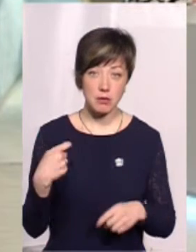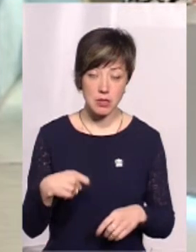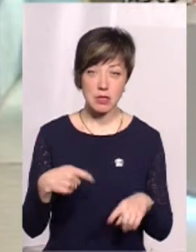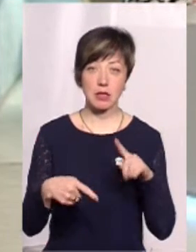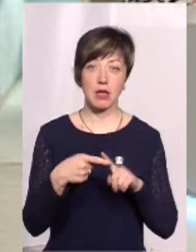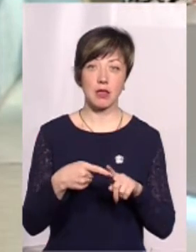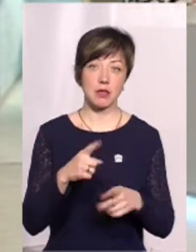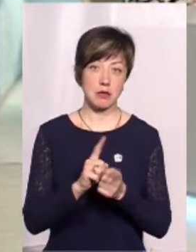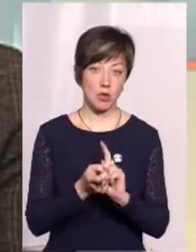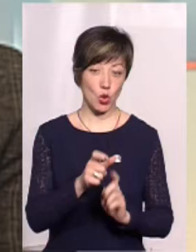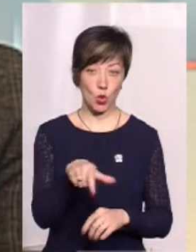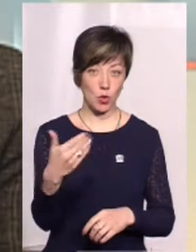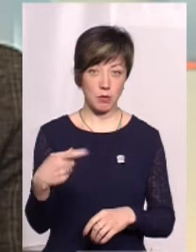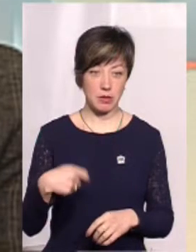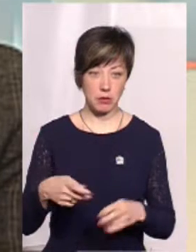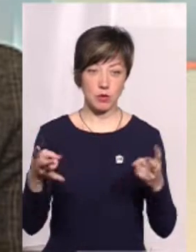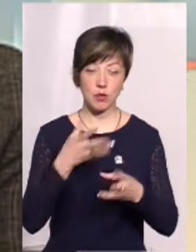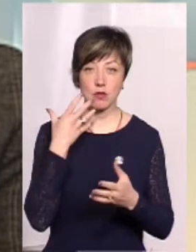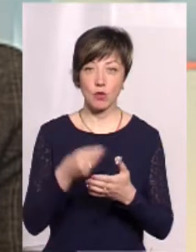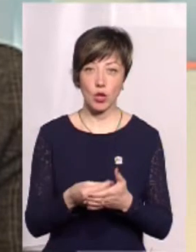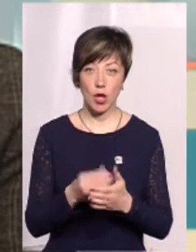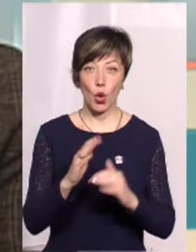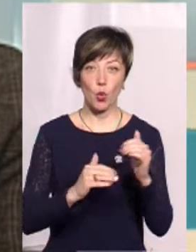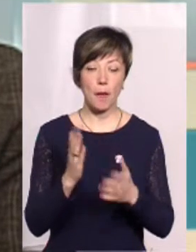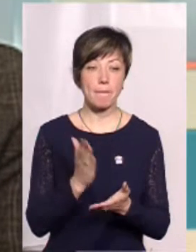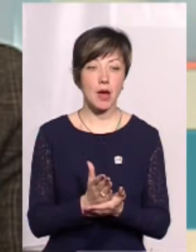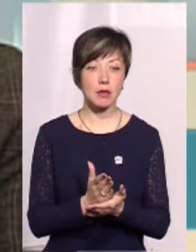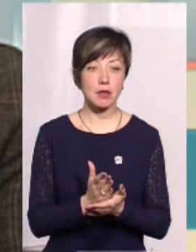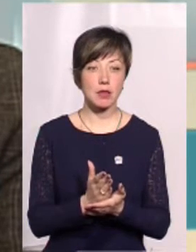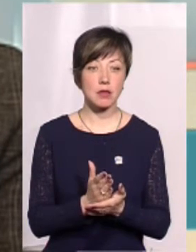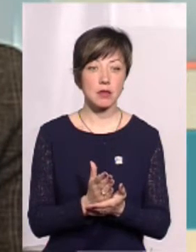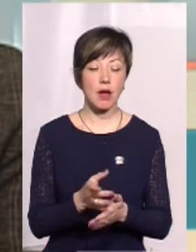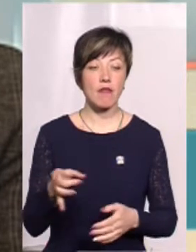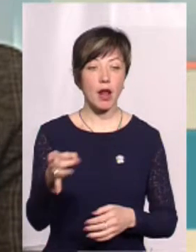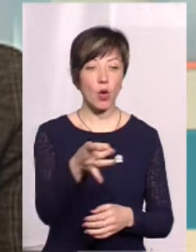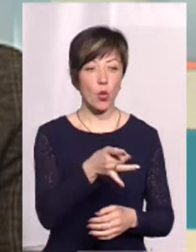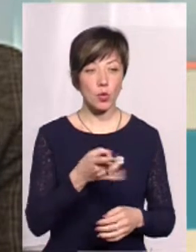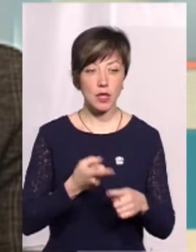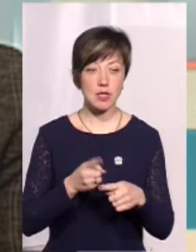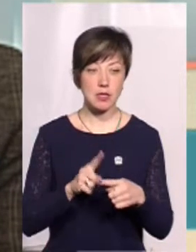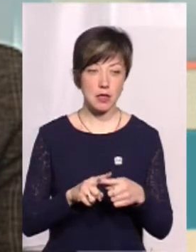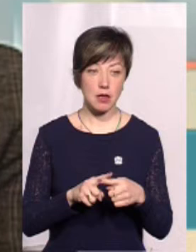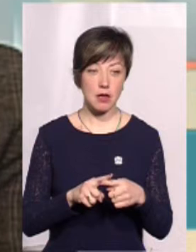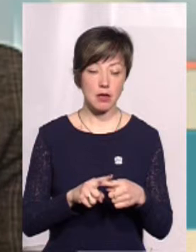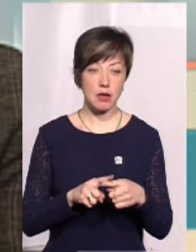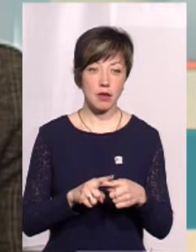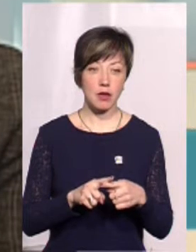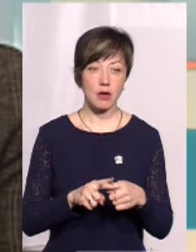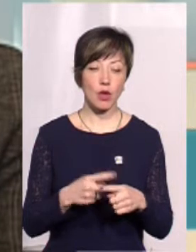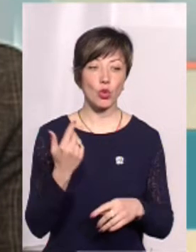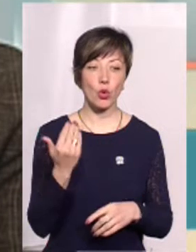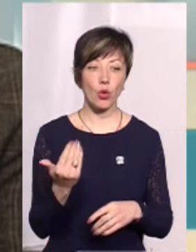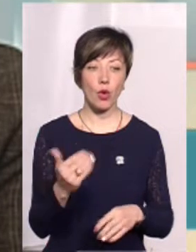це будуть змінені, бо це люди президента, йому потрібно свої руки мати в регіонах. Це однозначно ну, безпосередньо